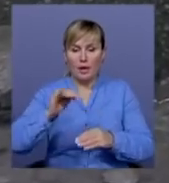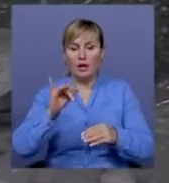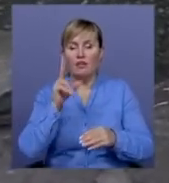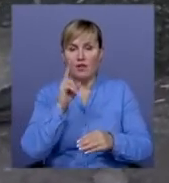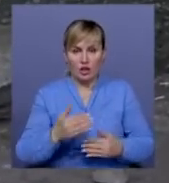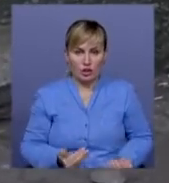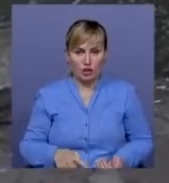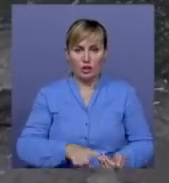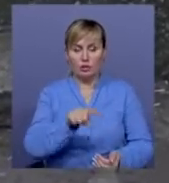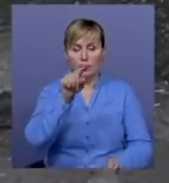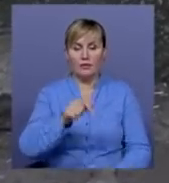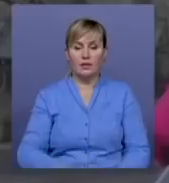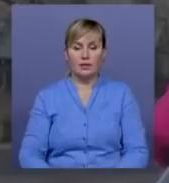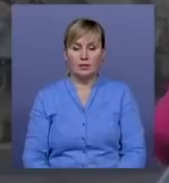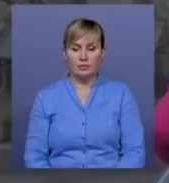квартиры жильцов.